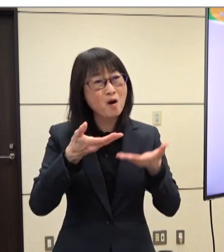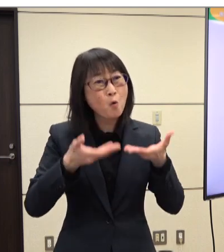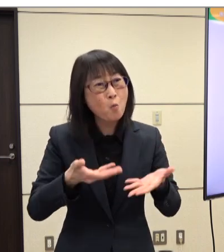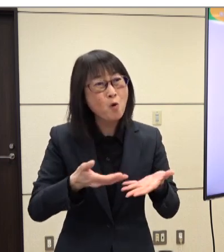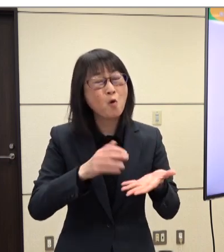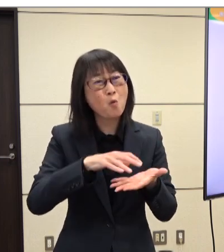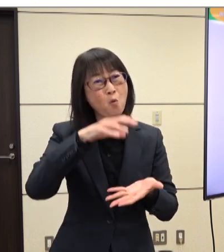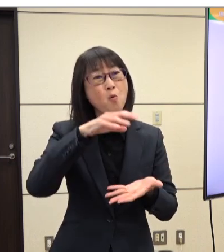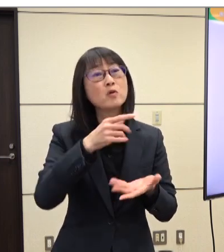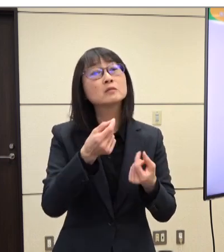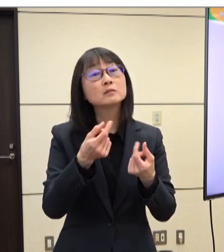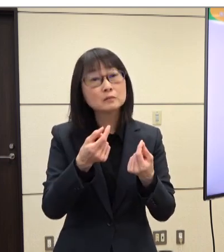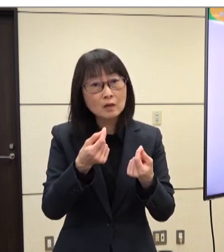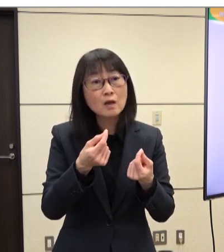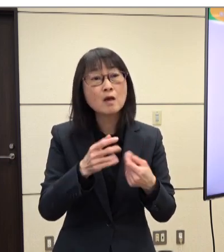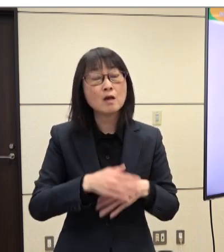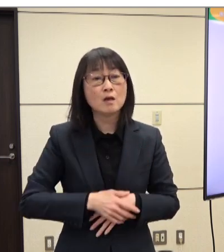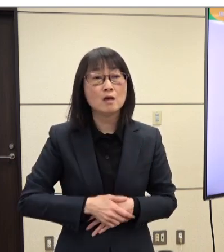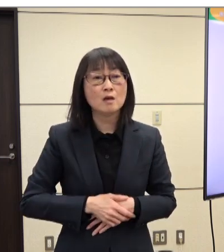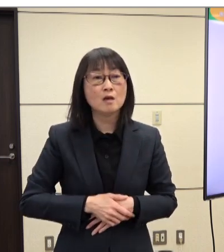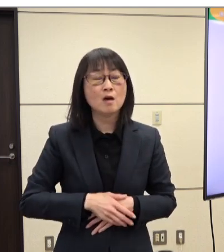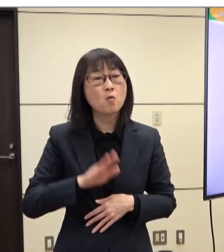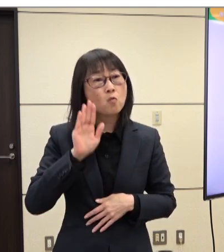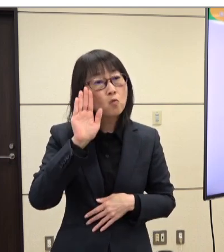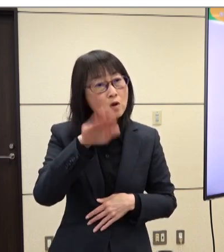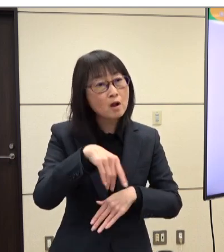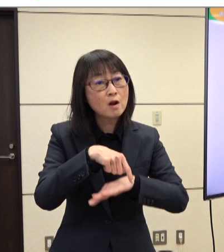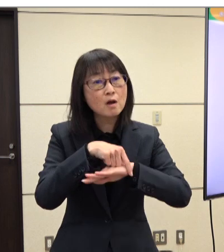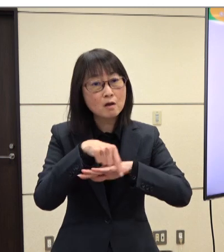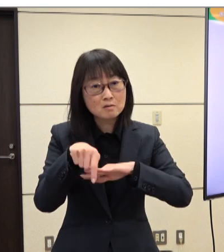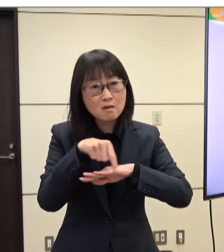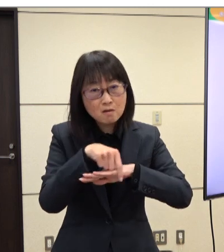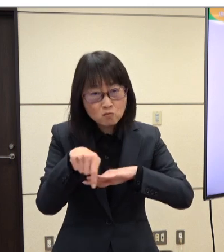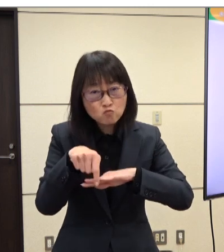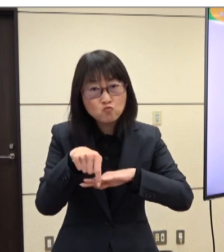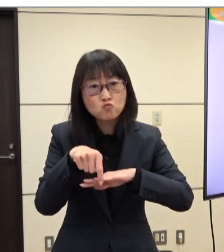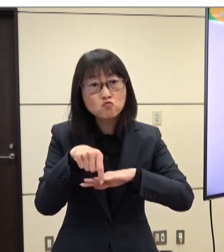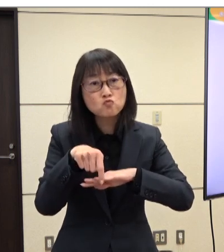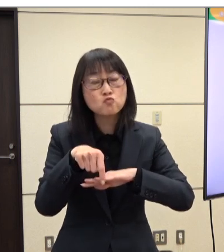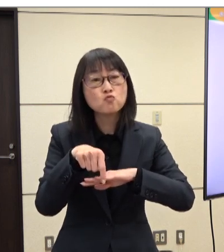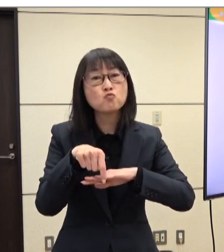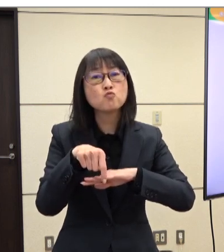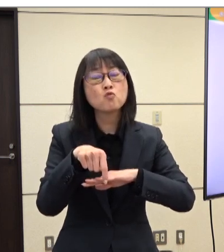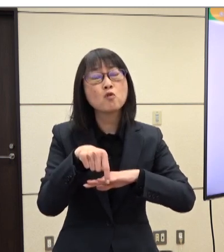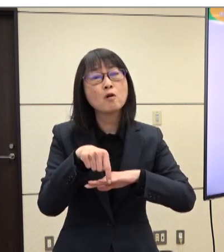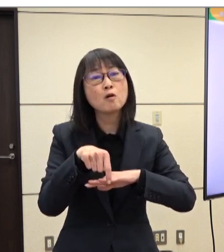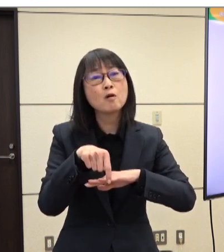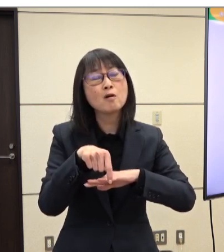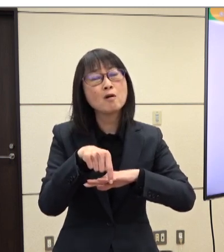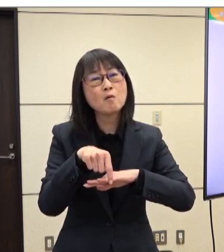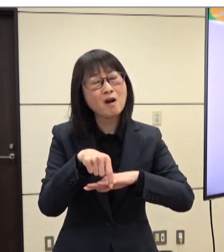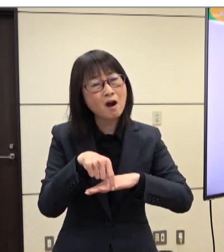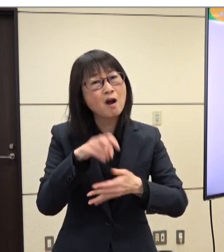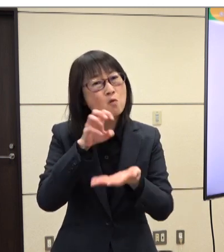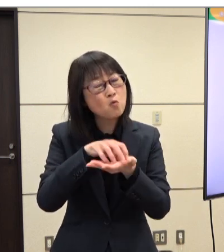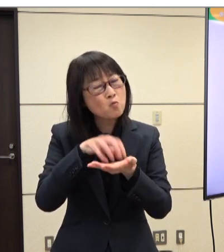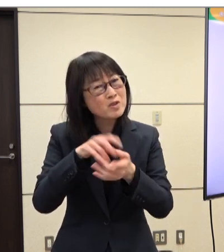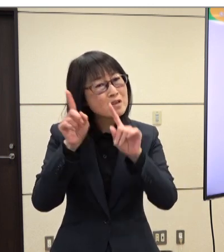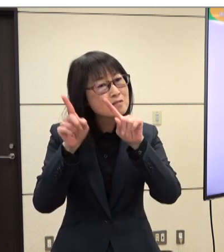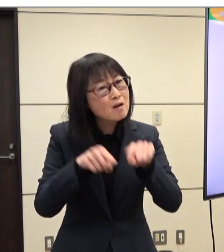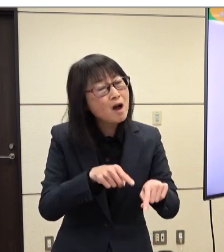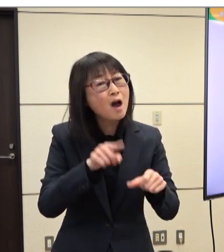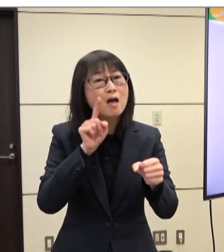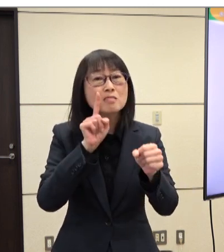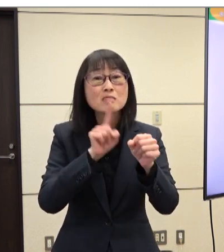は見送りましたけど、今後どういった対策でゴミの減量化取り組んでいくお考えかということ